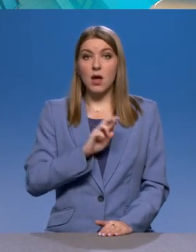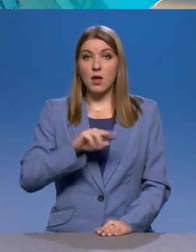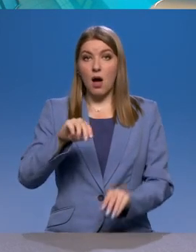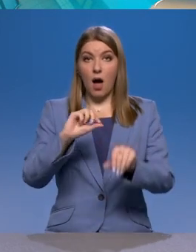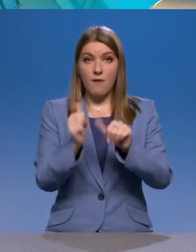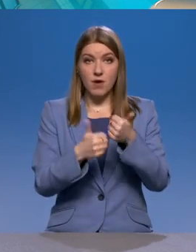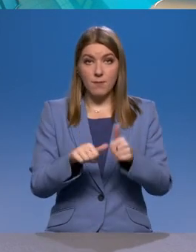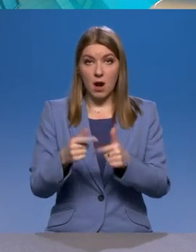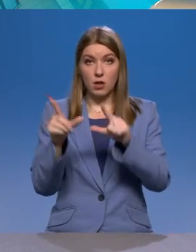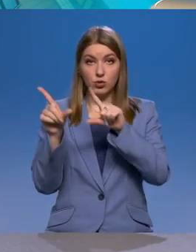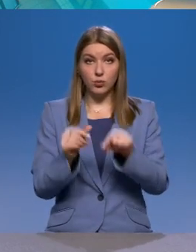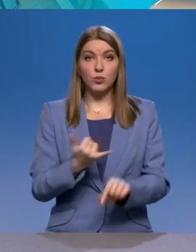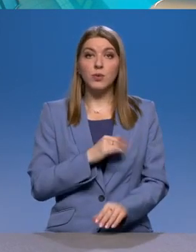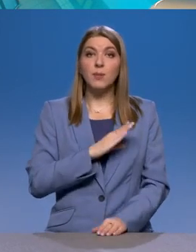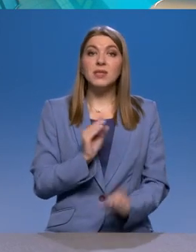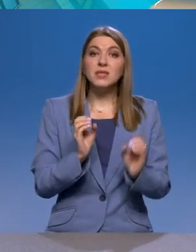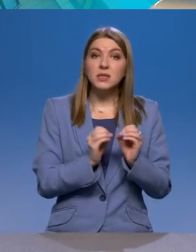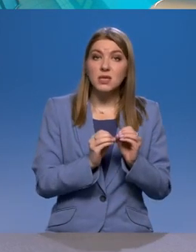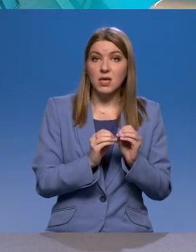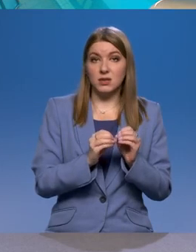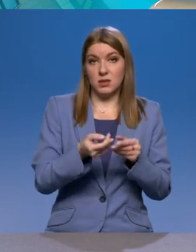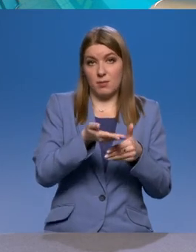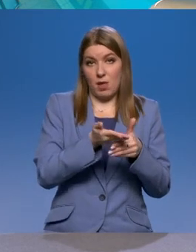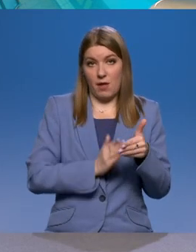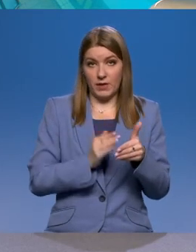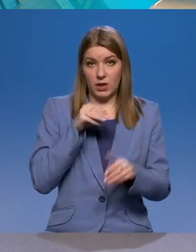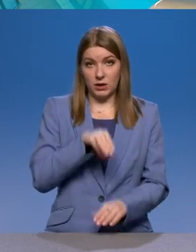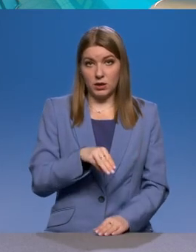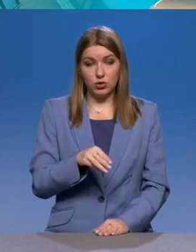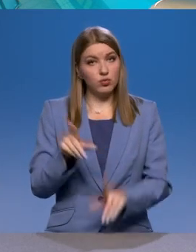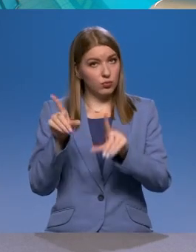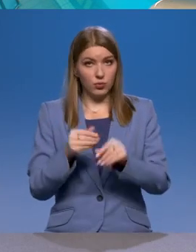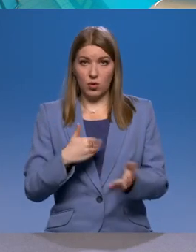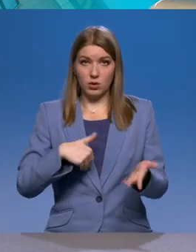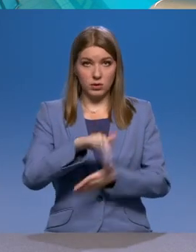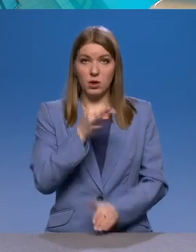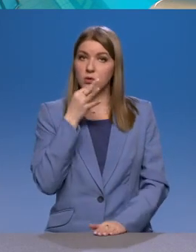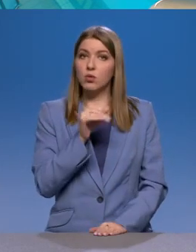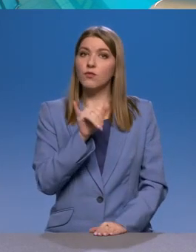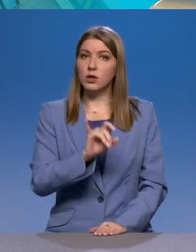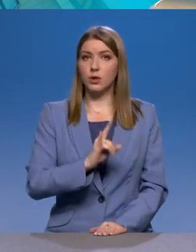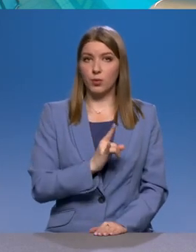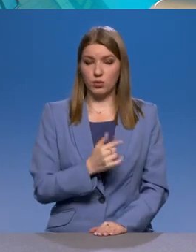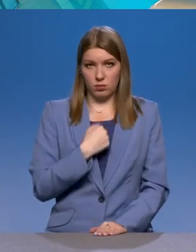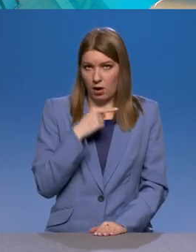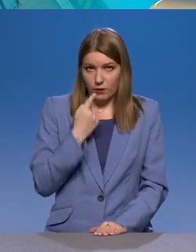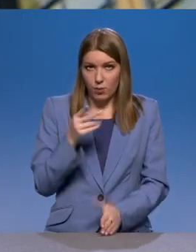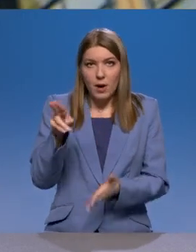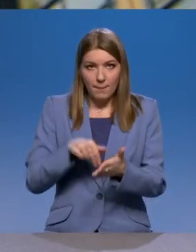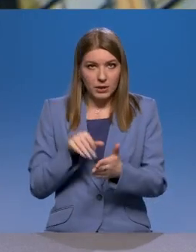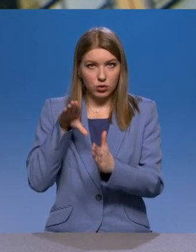было 10 500. Мне отказали субсидию. Сказали, у вас ребенок. Я говорю, ну он прописан у мужа,